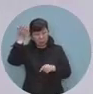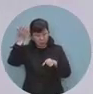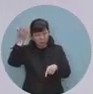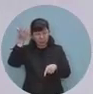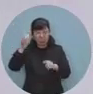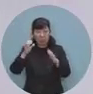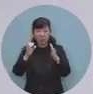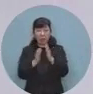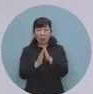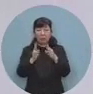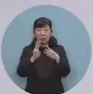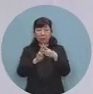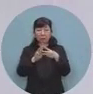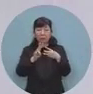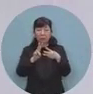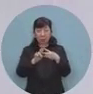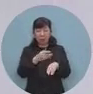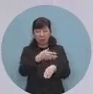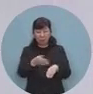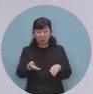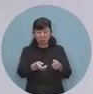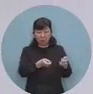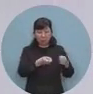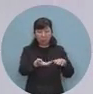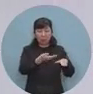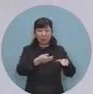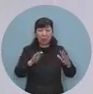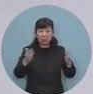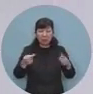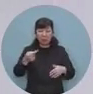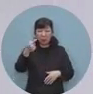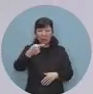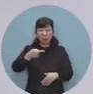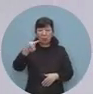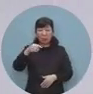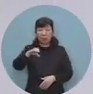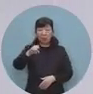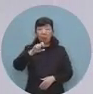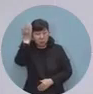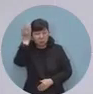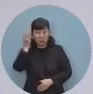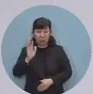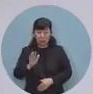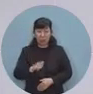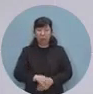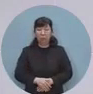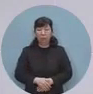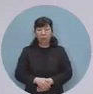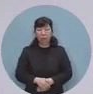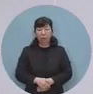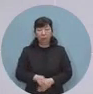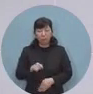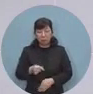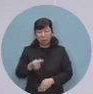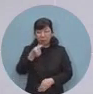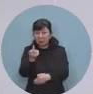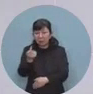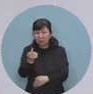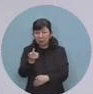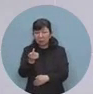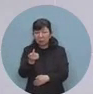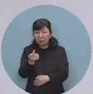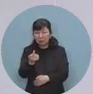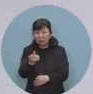借地側は上流地下創設値がないと1000億円の被害が出るってことを想定してるんですね果たしてそんな被害がえ